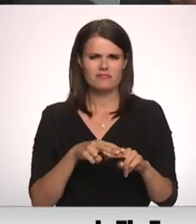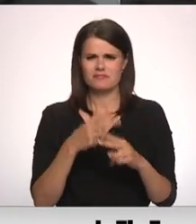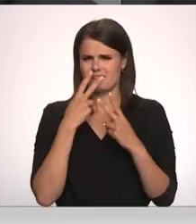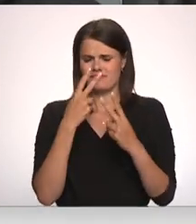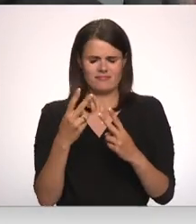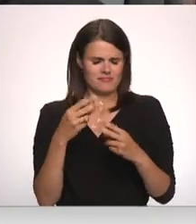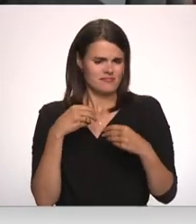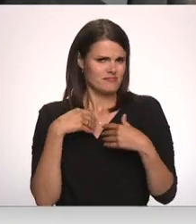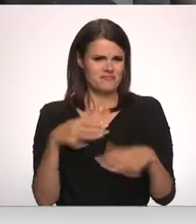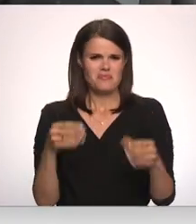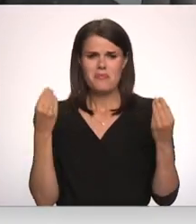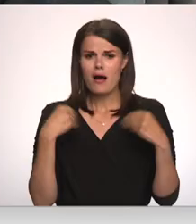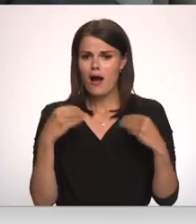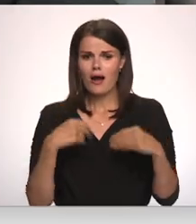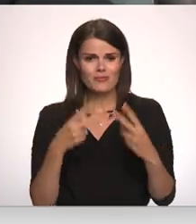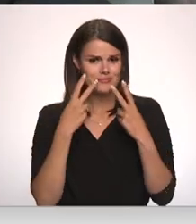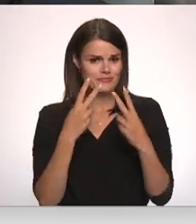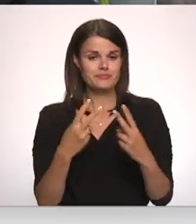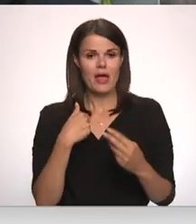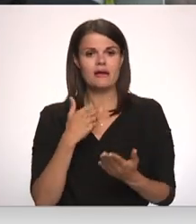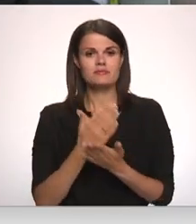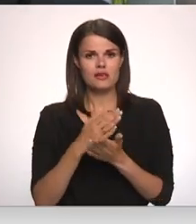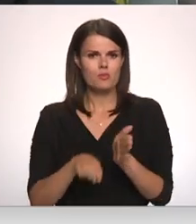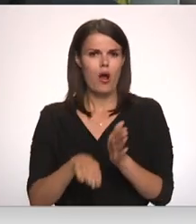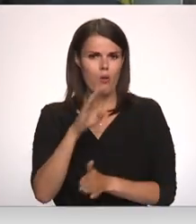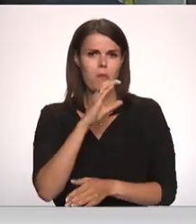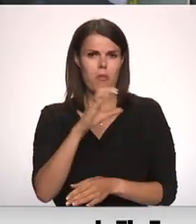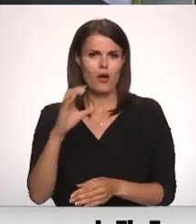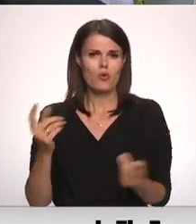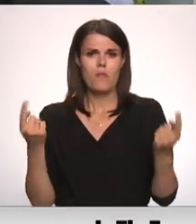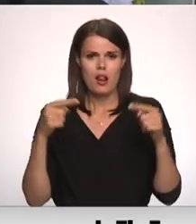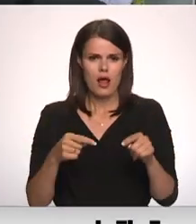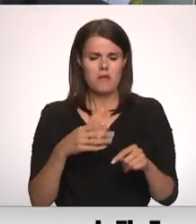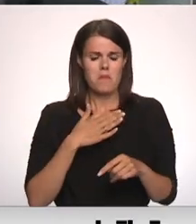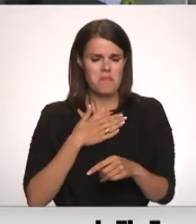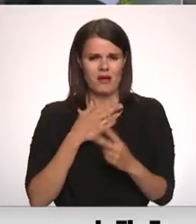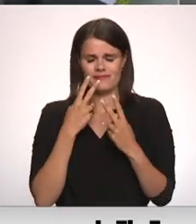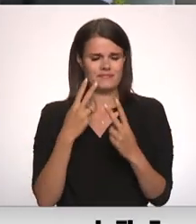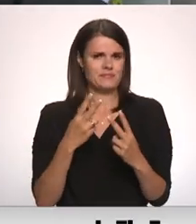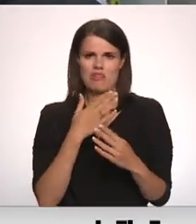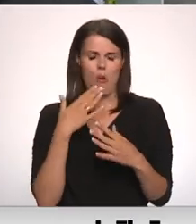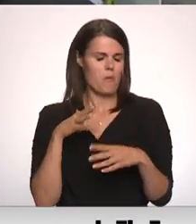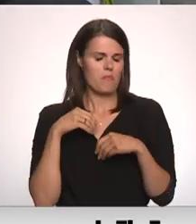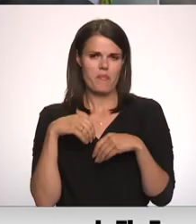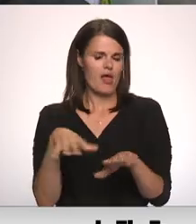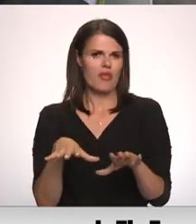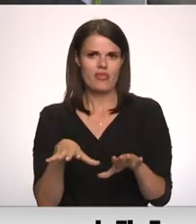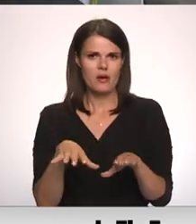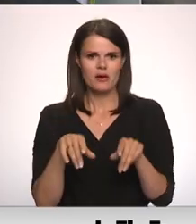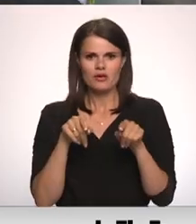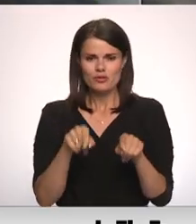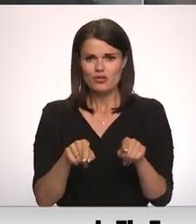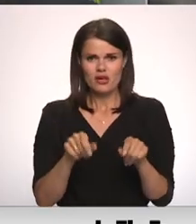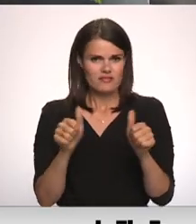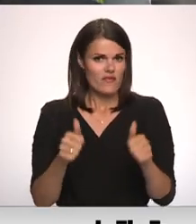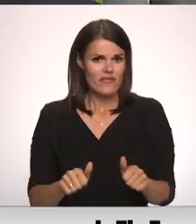nu, ne apģērbs, ne, nu, es esmu audzis padomjas laikā. Nu, nav man pieņemams šitās te struktūras,